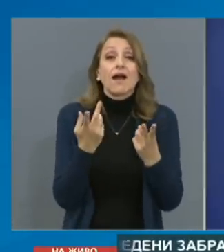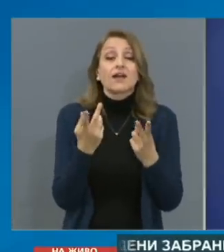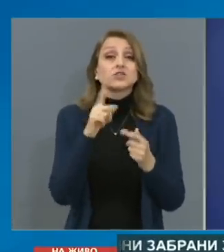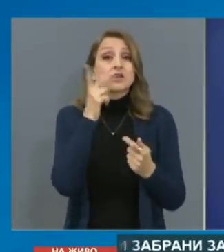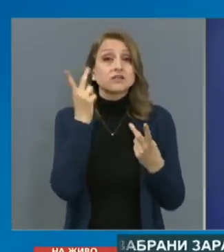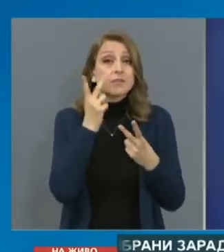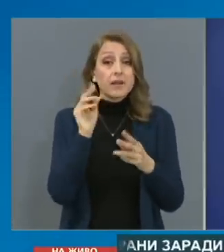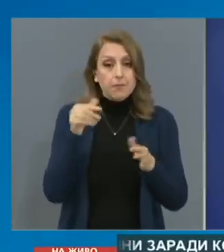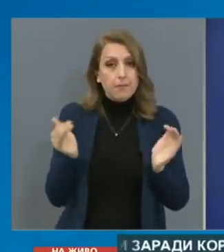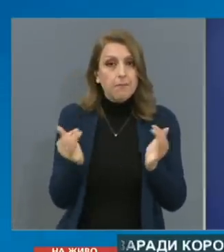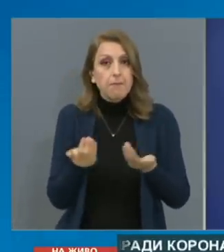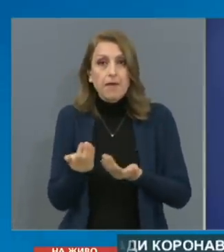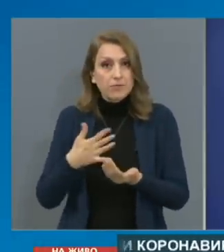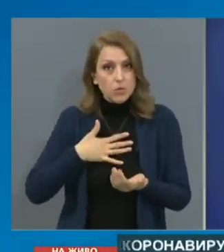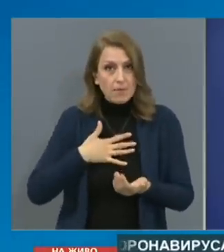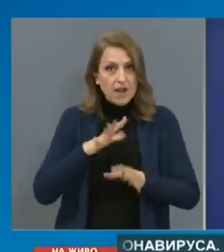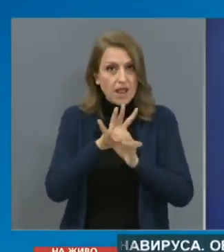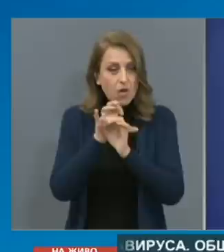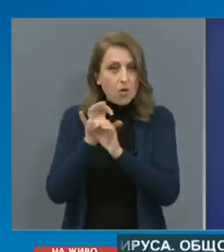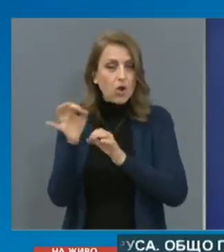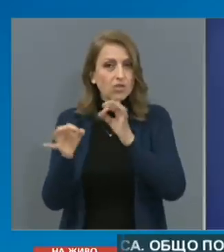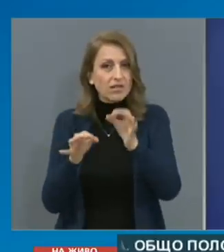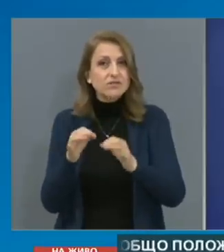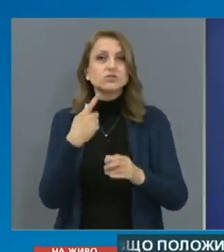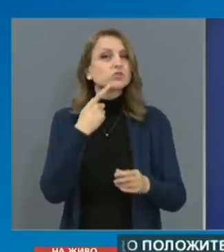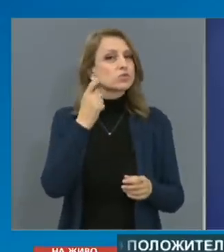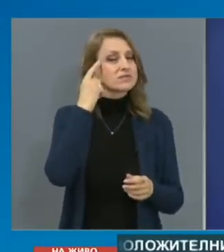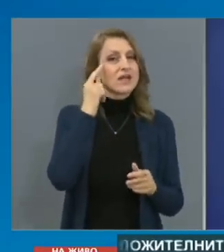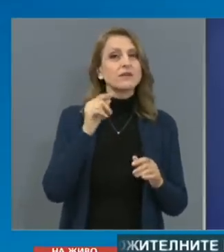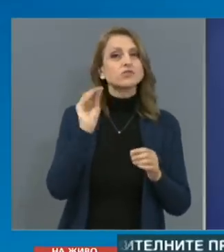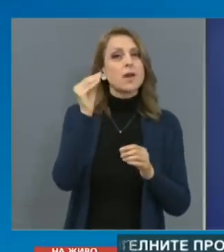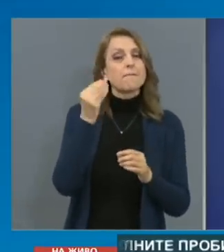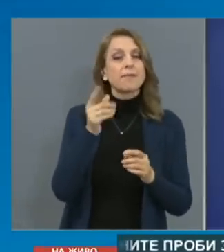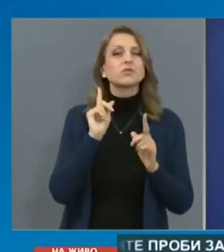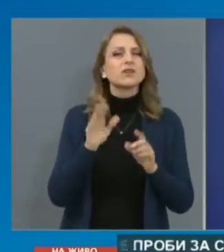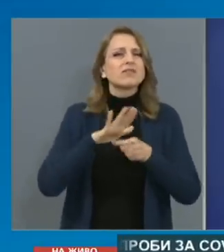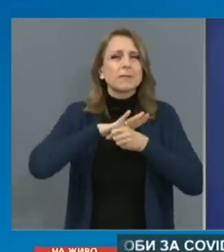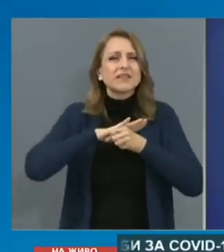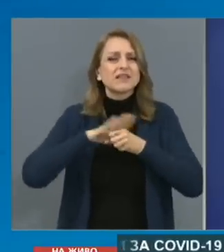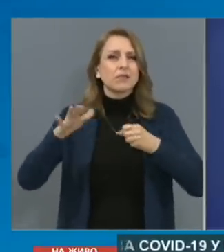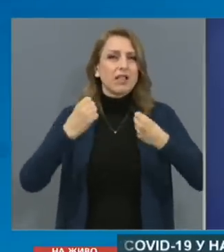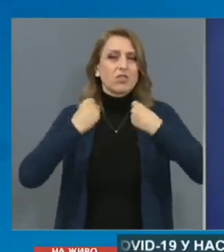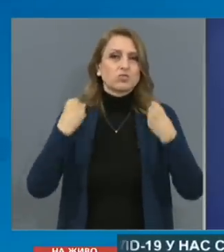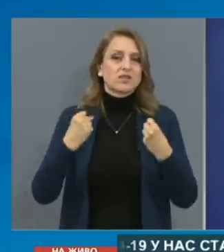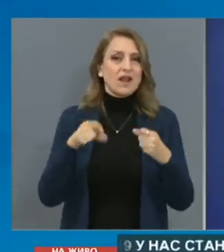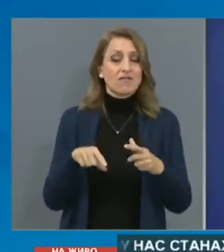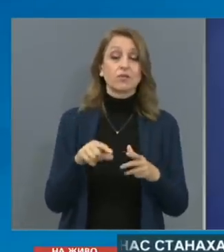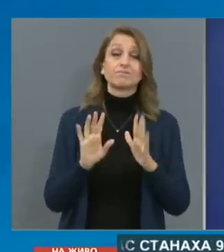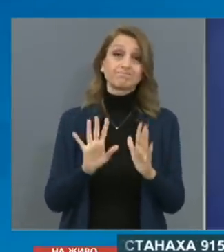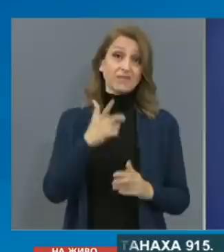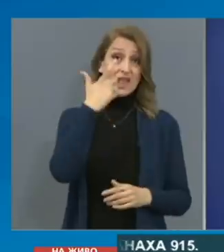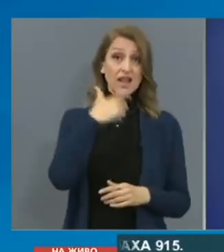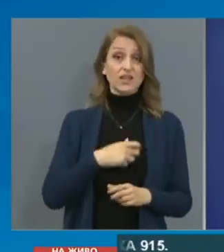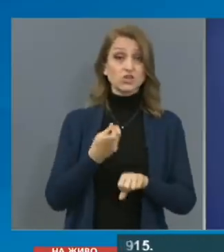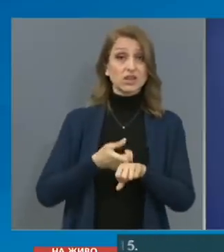не, тъй като знаем, че децата трябва да бъдат здрави, когато бъдат имунизирани. Дали детето е здраво или не, се преценя от личния лекар